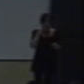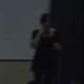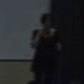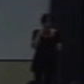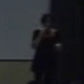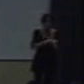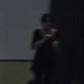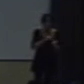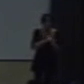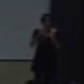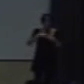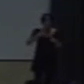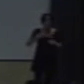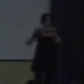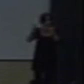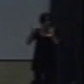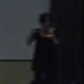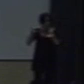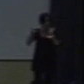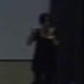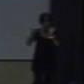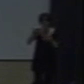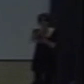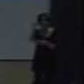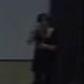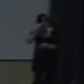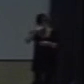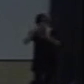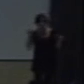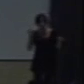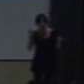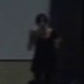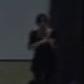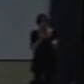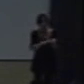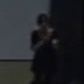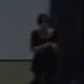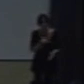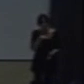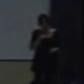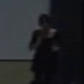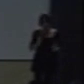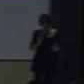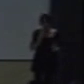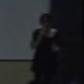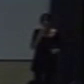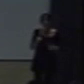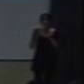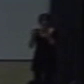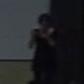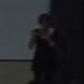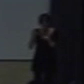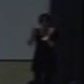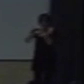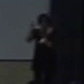estem donant a la gent la informació aquella d'immediatesa, està passant això en aquest lloc, però quan estem donant aquesta informació responent a la